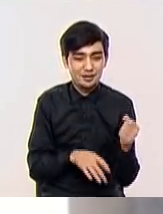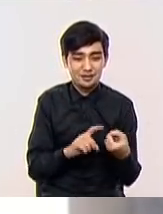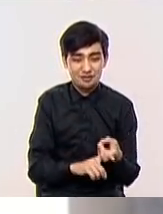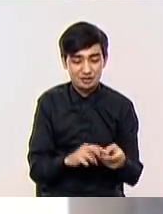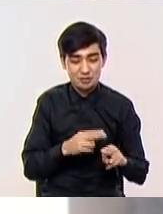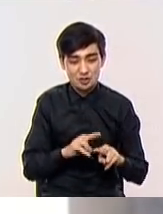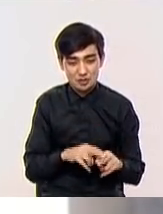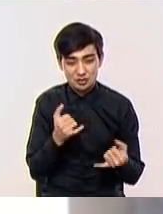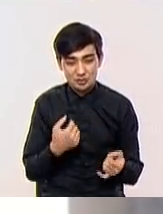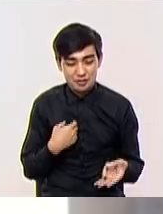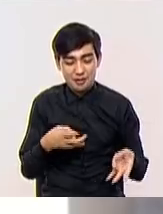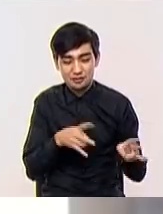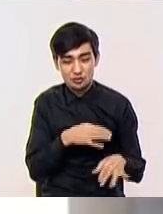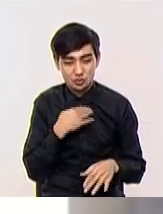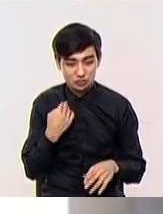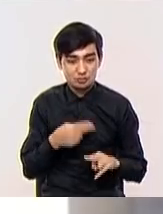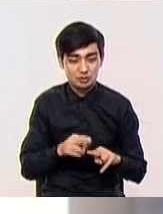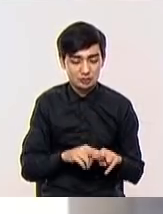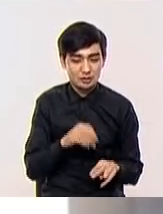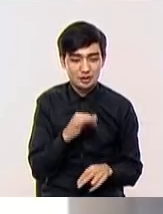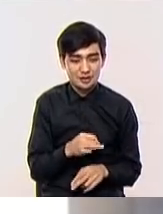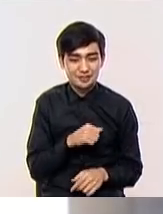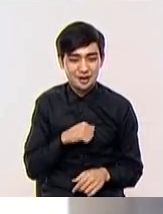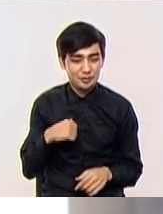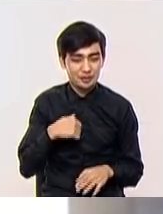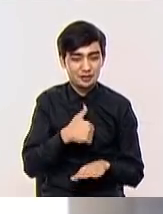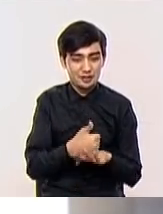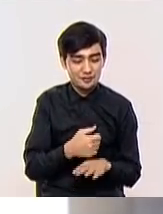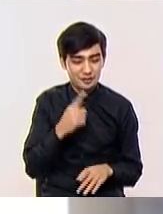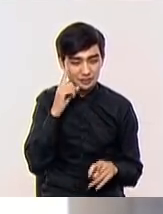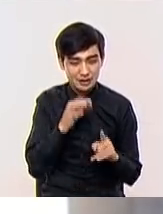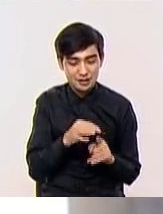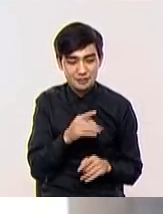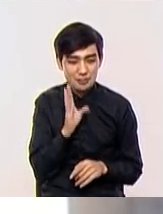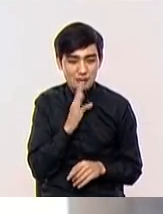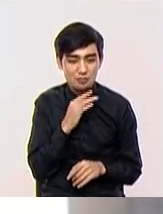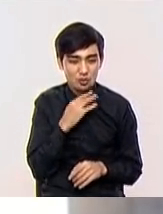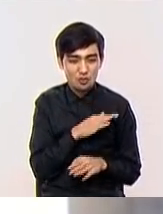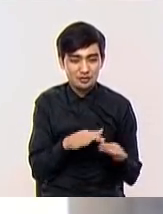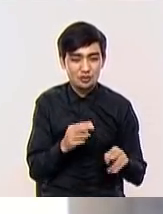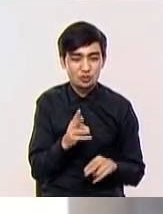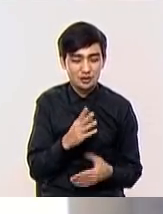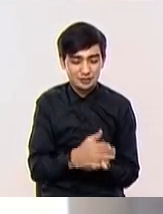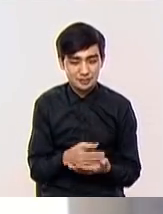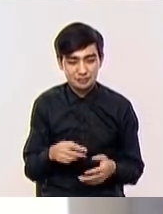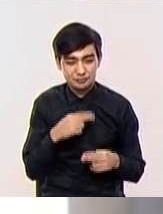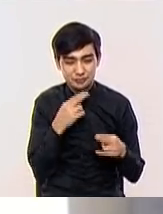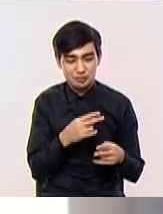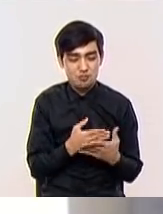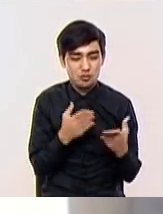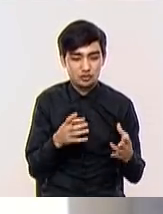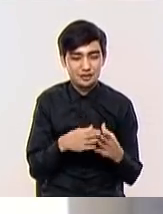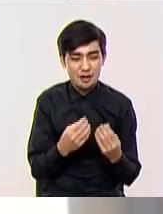құрсауына қалдырмас үшін, меніңше ең басты назарды көпбалалы аналарға аудару керек сияқты,